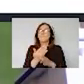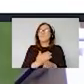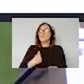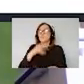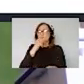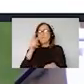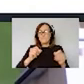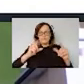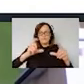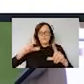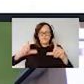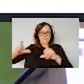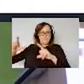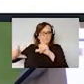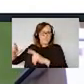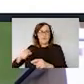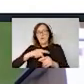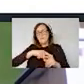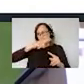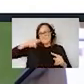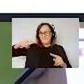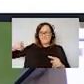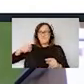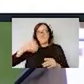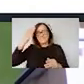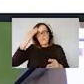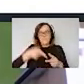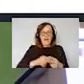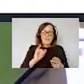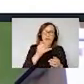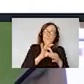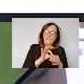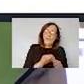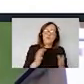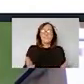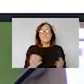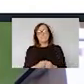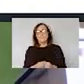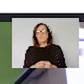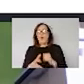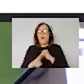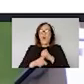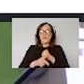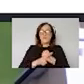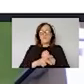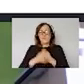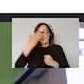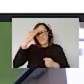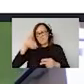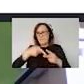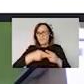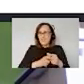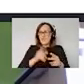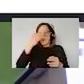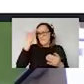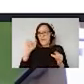to przedostatnie, czyli tak naprawdę znam narzędzia, ale nie wiem jak prowadzić, 80, nie znam narzędzi, nie wiem jak